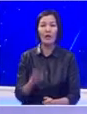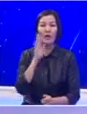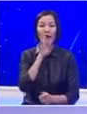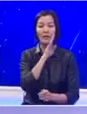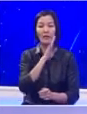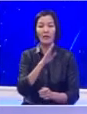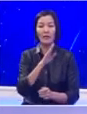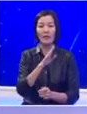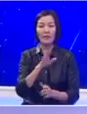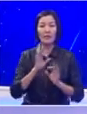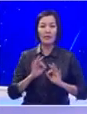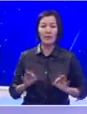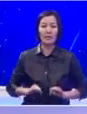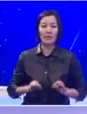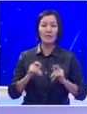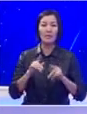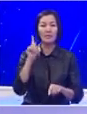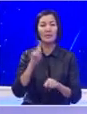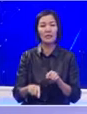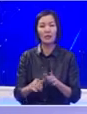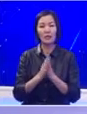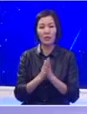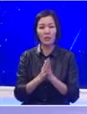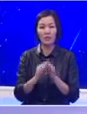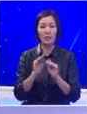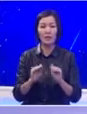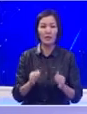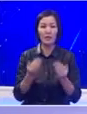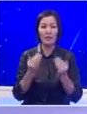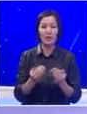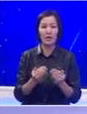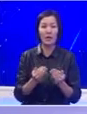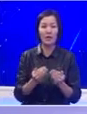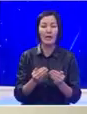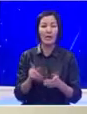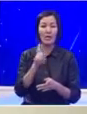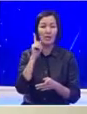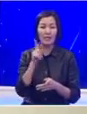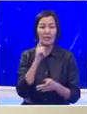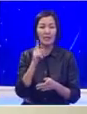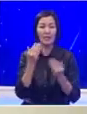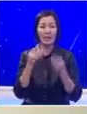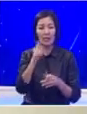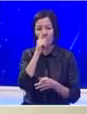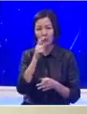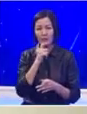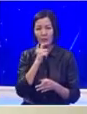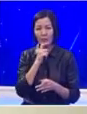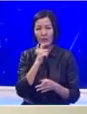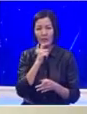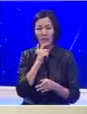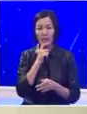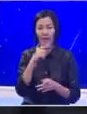Ата-аналар құзырлы орган қызметкерлерінен істі тездете қарауды сұрады. Балаларының енді ғана оң солын танып келе жатқанын, әлі де ақ-қараны